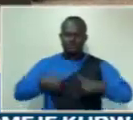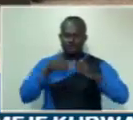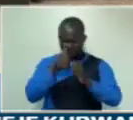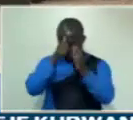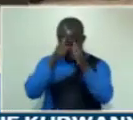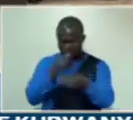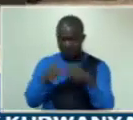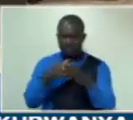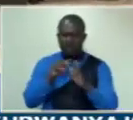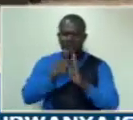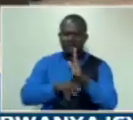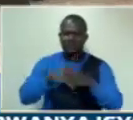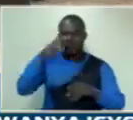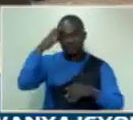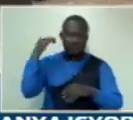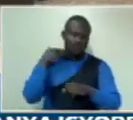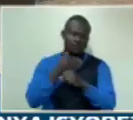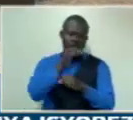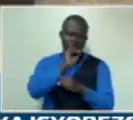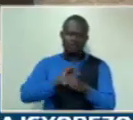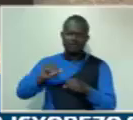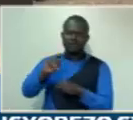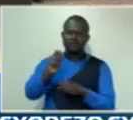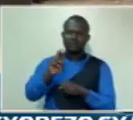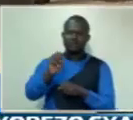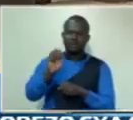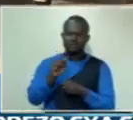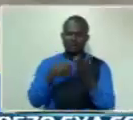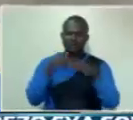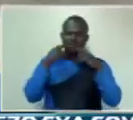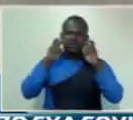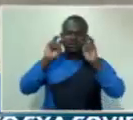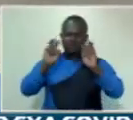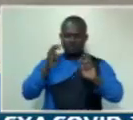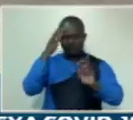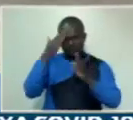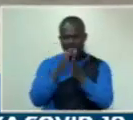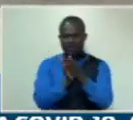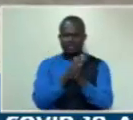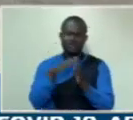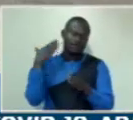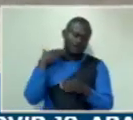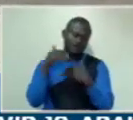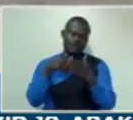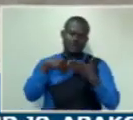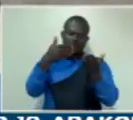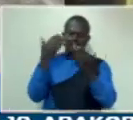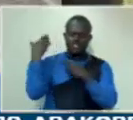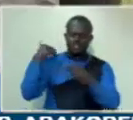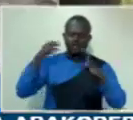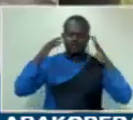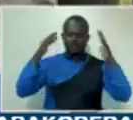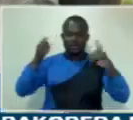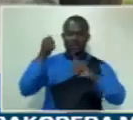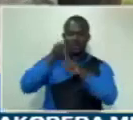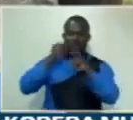kunamira abashyinguye mu rwibutso rwa genocide yakorewe abatutsi rwa Ntarama bavuga ko kumenya amateka ya genocide bibaho umukoro munini wo